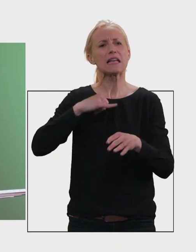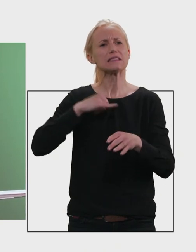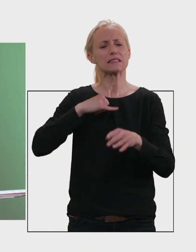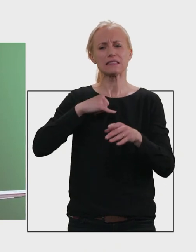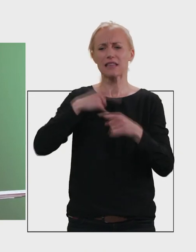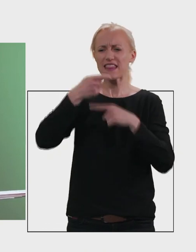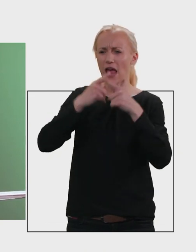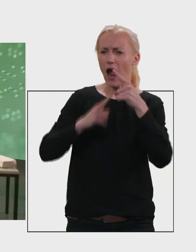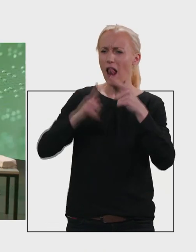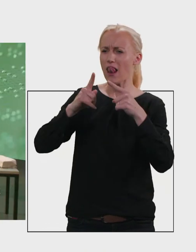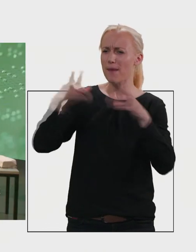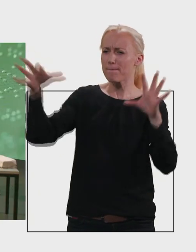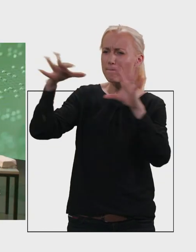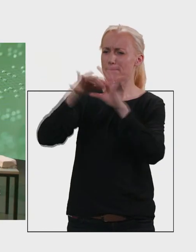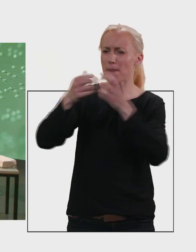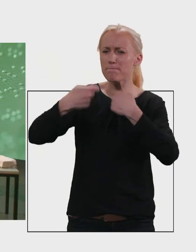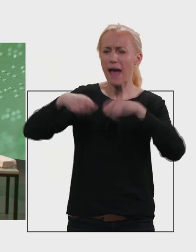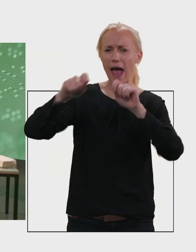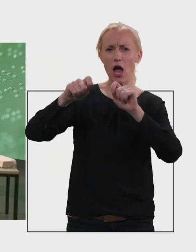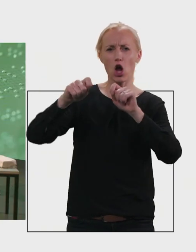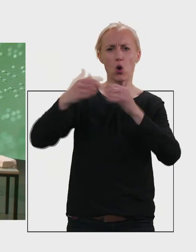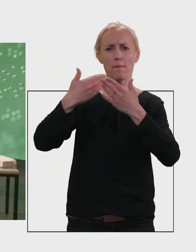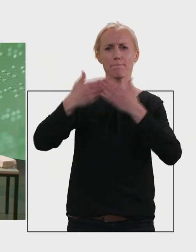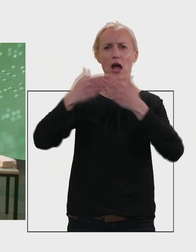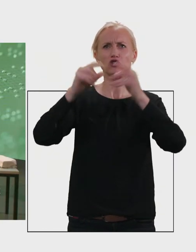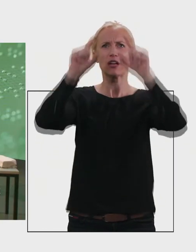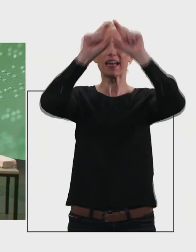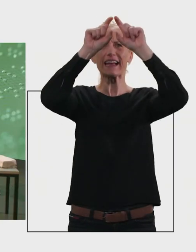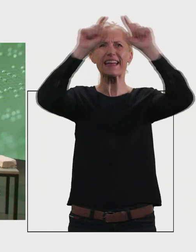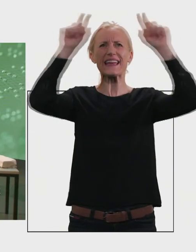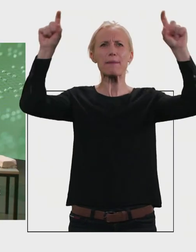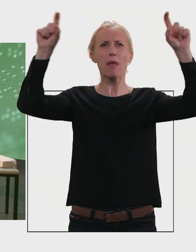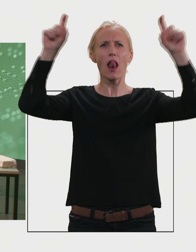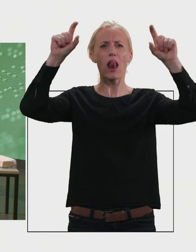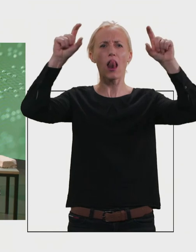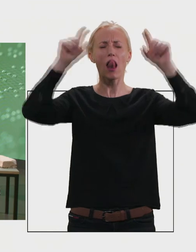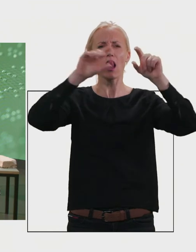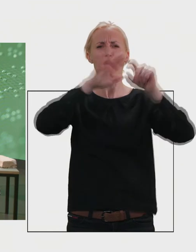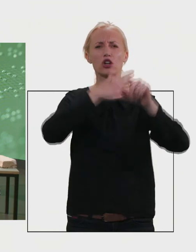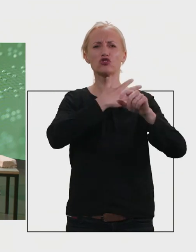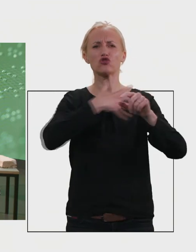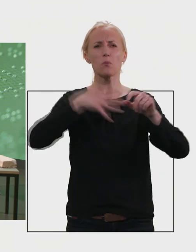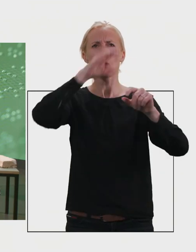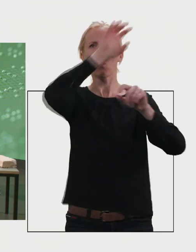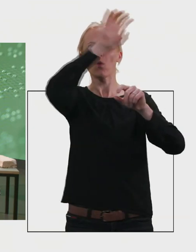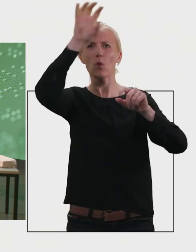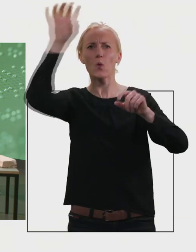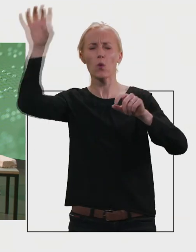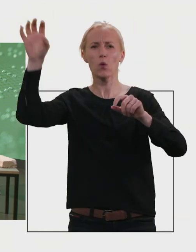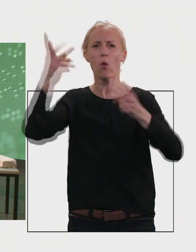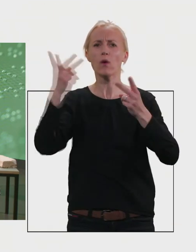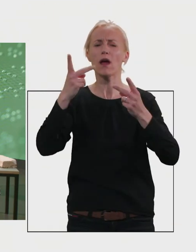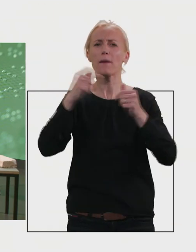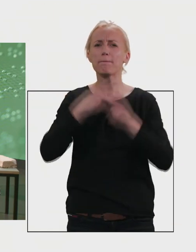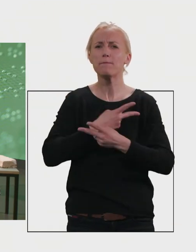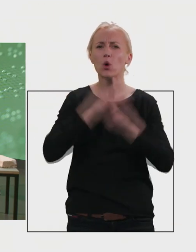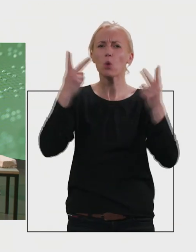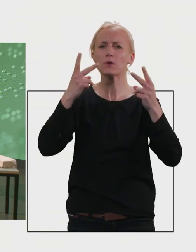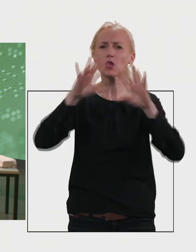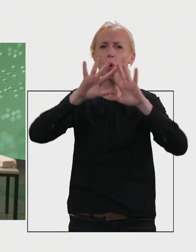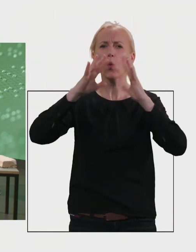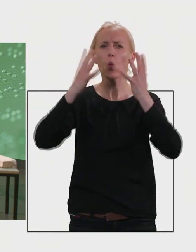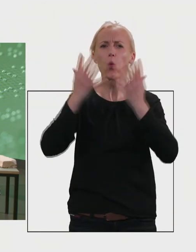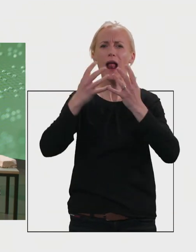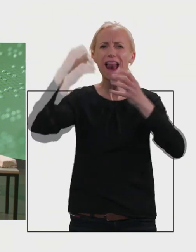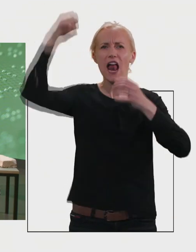Bau verbunden ist, zum Beispiel Giebelschmuck oder die berühmten Kugelleuchten aus dem Palast der